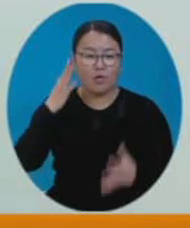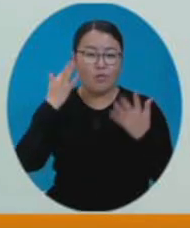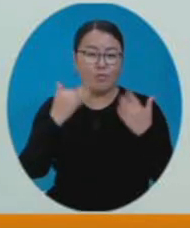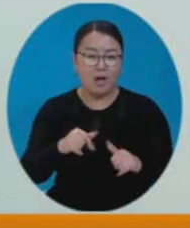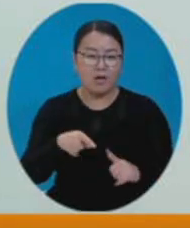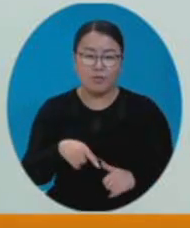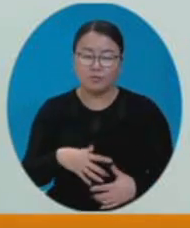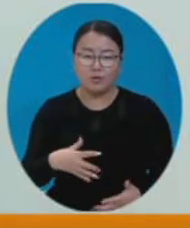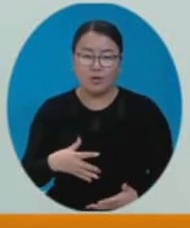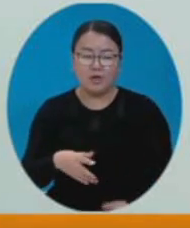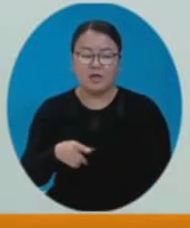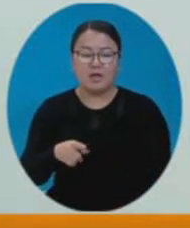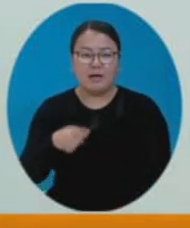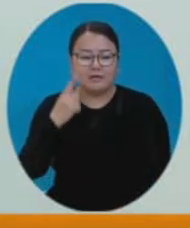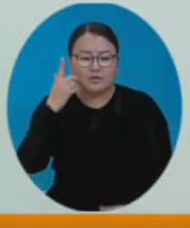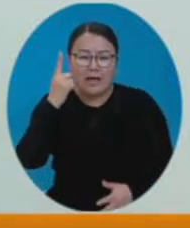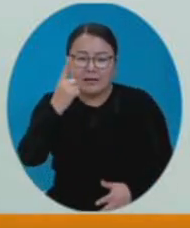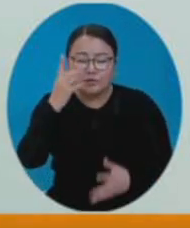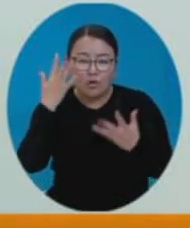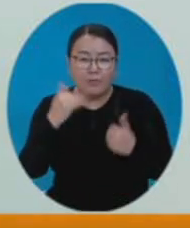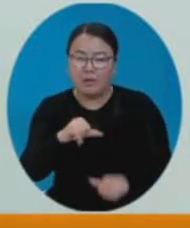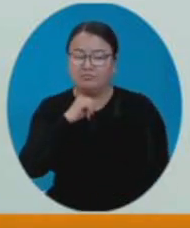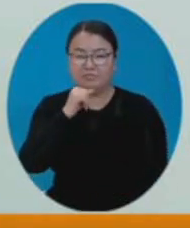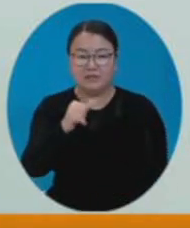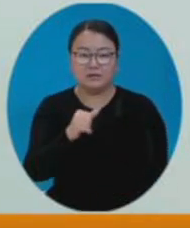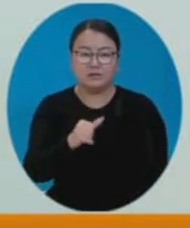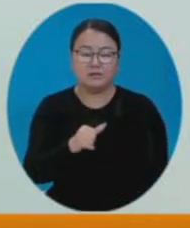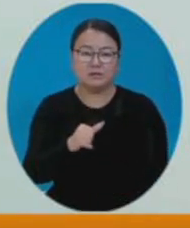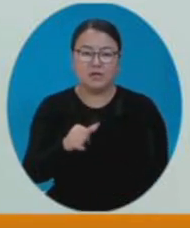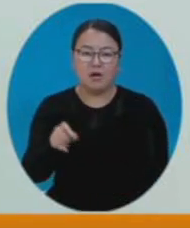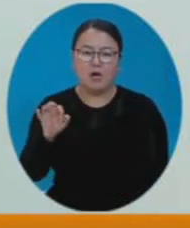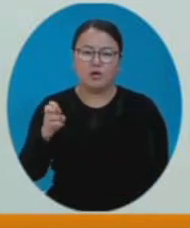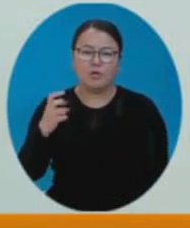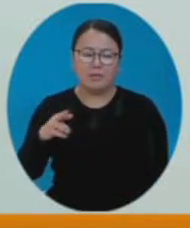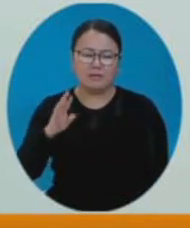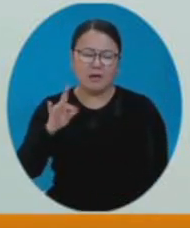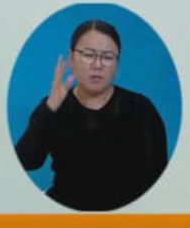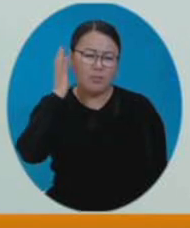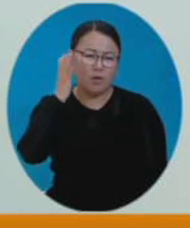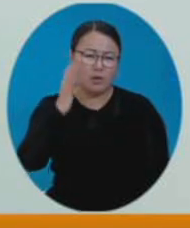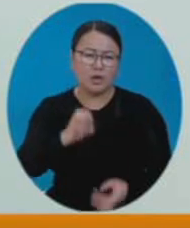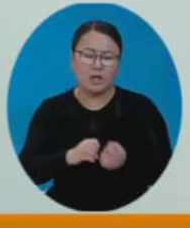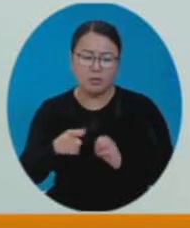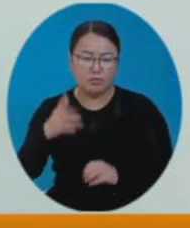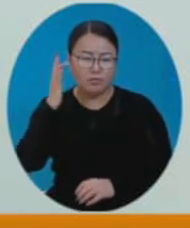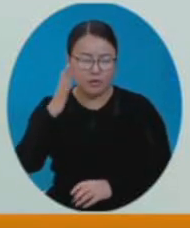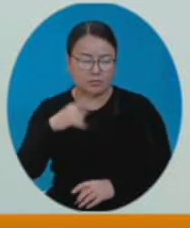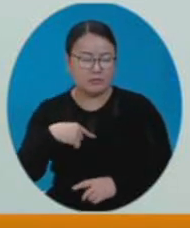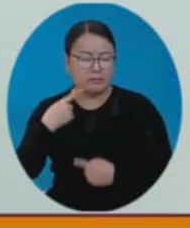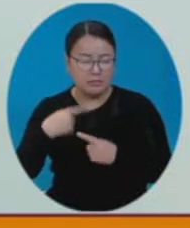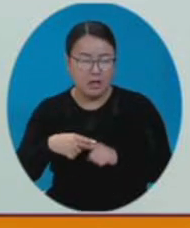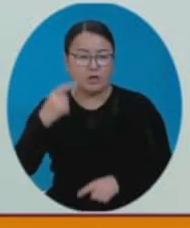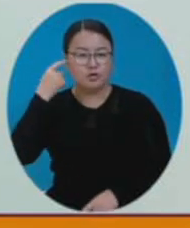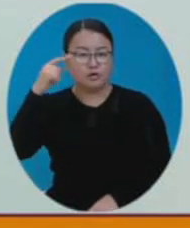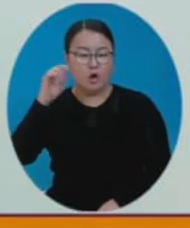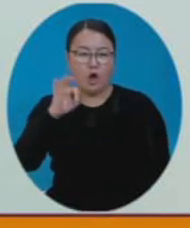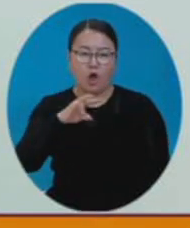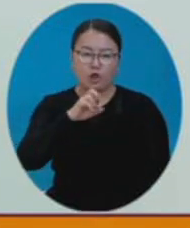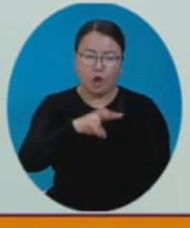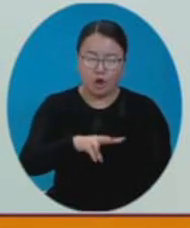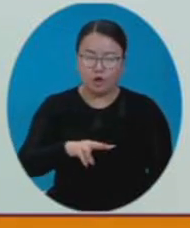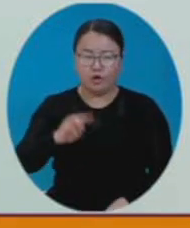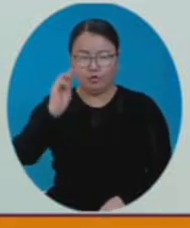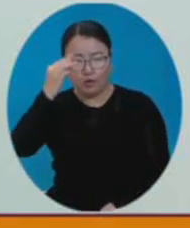арга хэмжээ зохион байгуулж тэр олимпиадад ямар бодлого тавих вэ? Тэр бодлогыг бид нэр зохион. Онлайн болоод төрчийн бүх